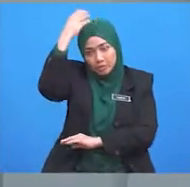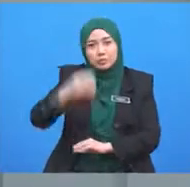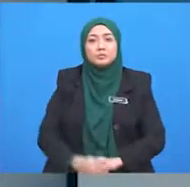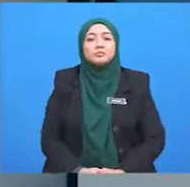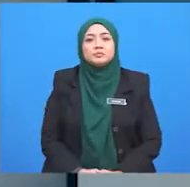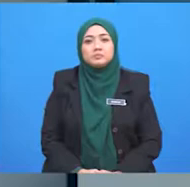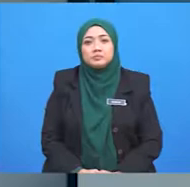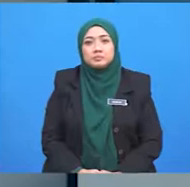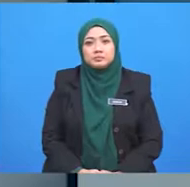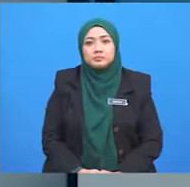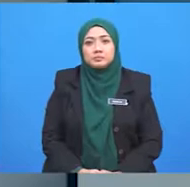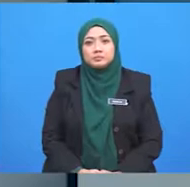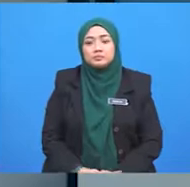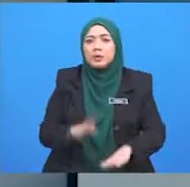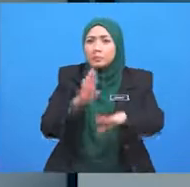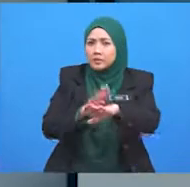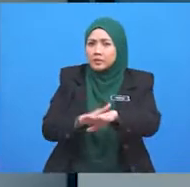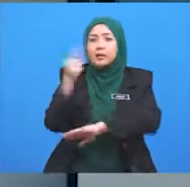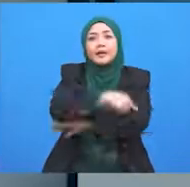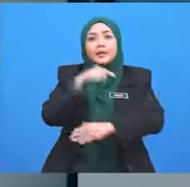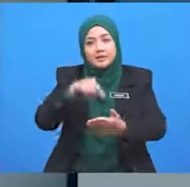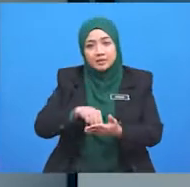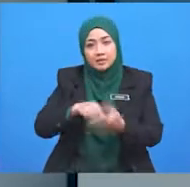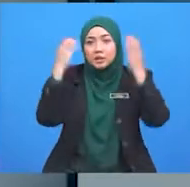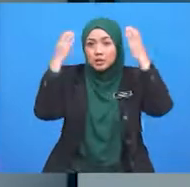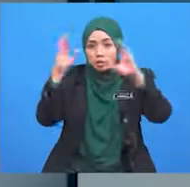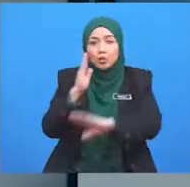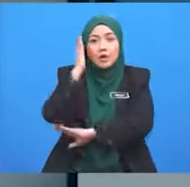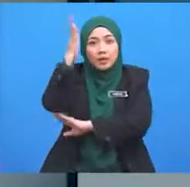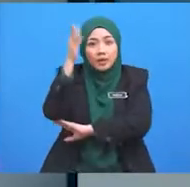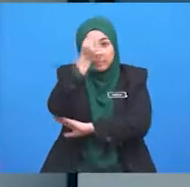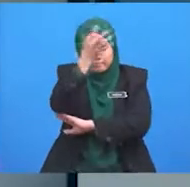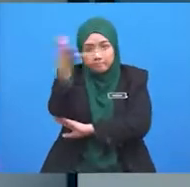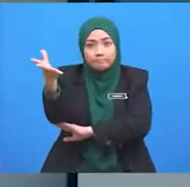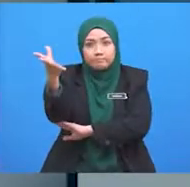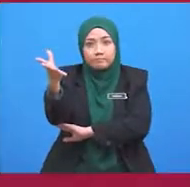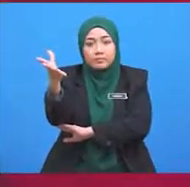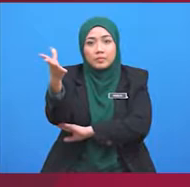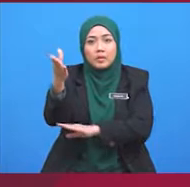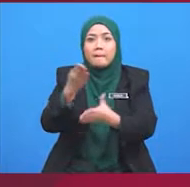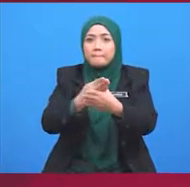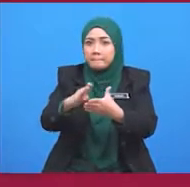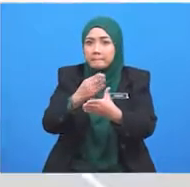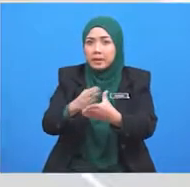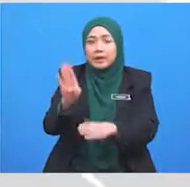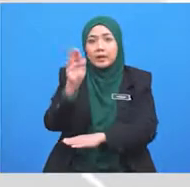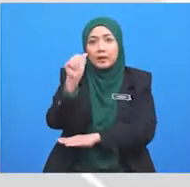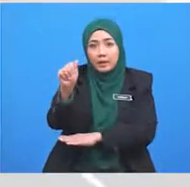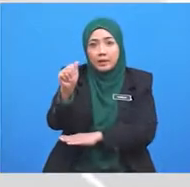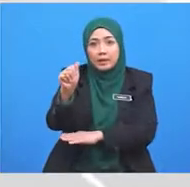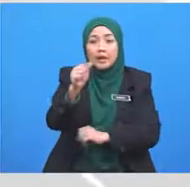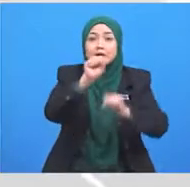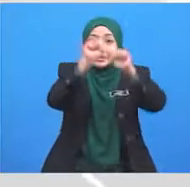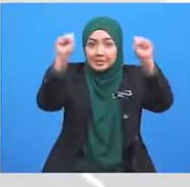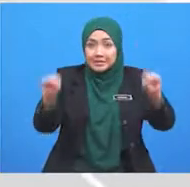Selangor. Pada episod kali ini, cikgu akan menerangkan bahagian A dalam sistem bumi,